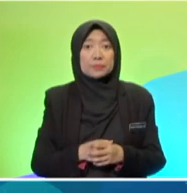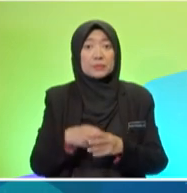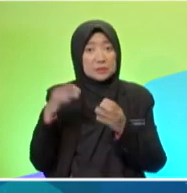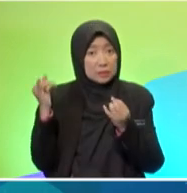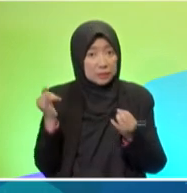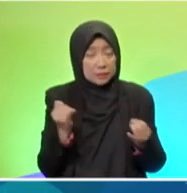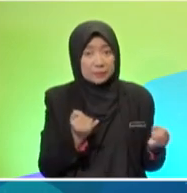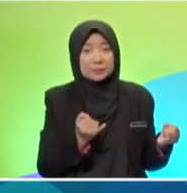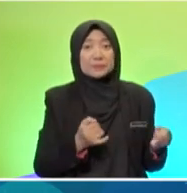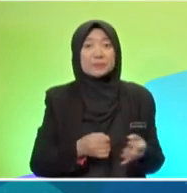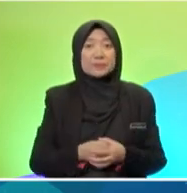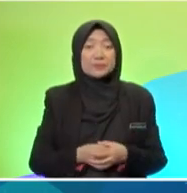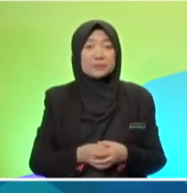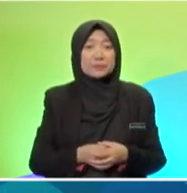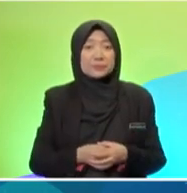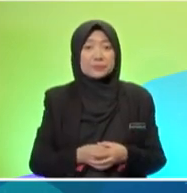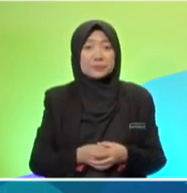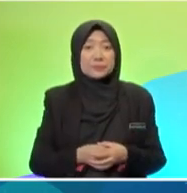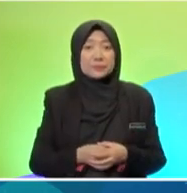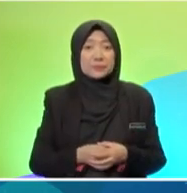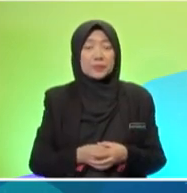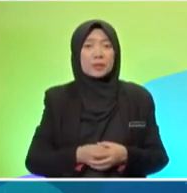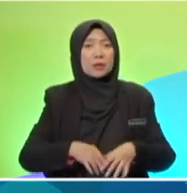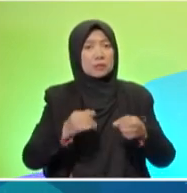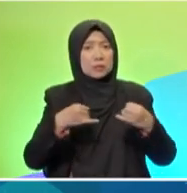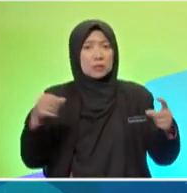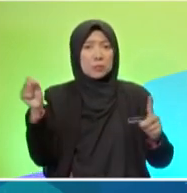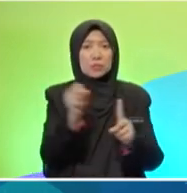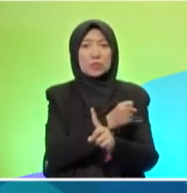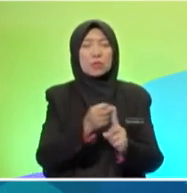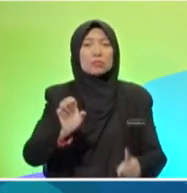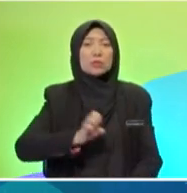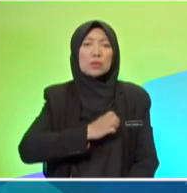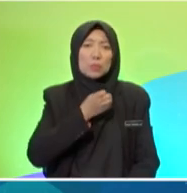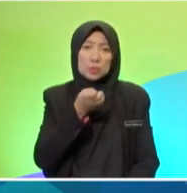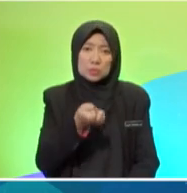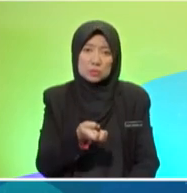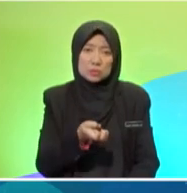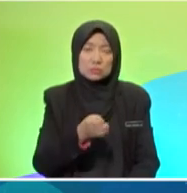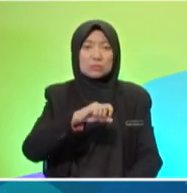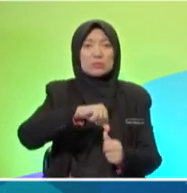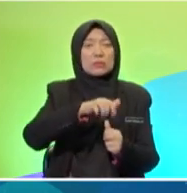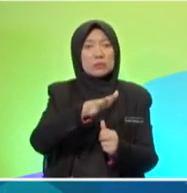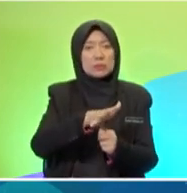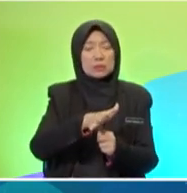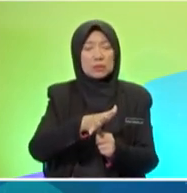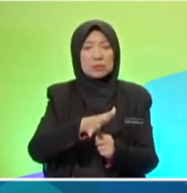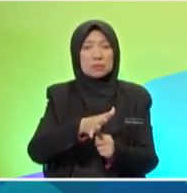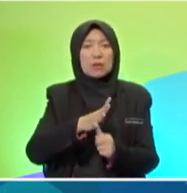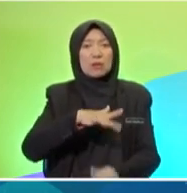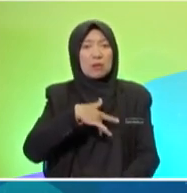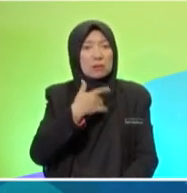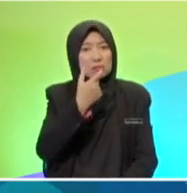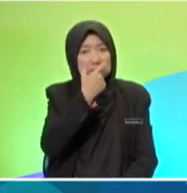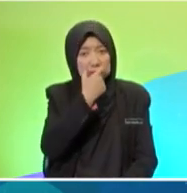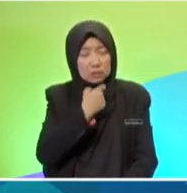kece ini adalah jenis kendaraan emosi kesannya ialah Kamal merasa sedih dan